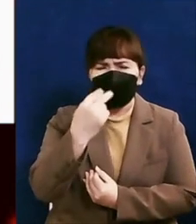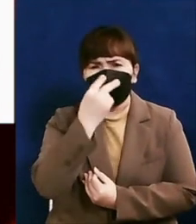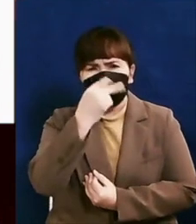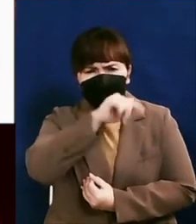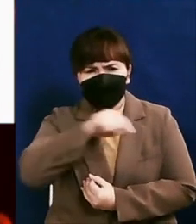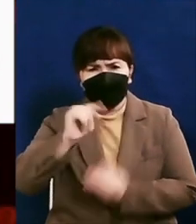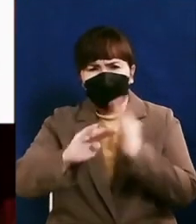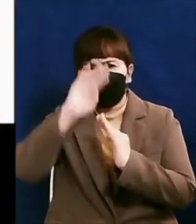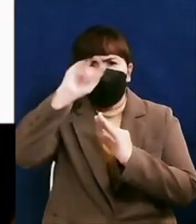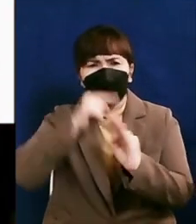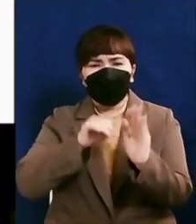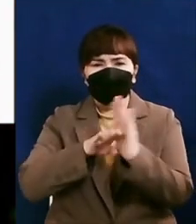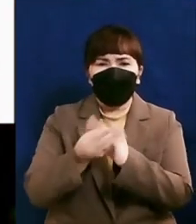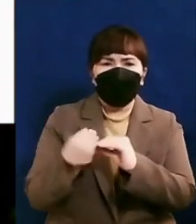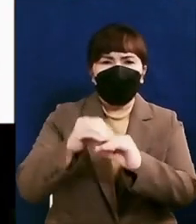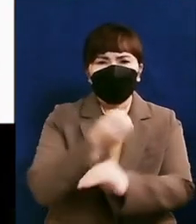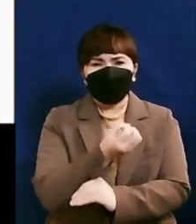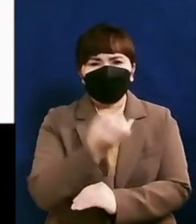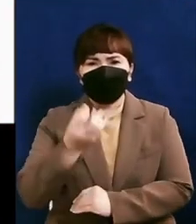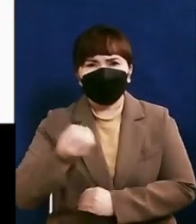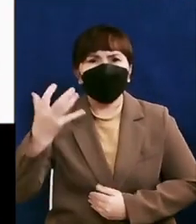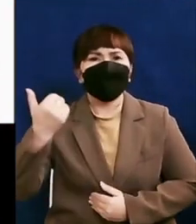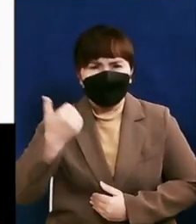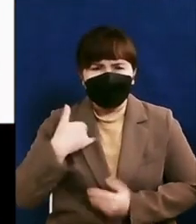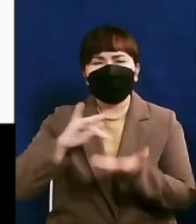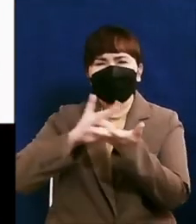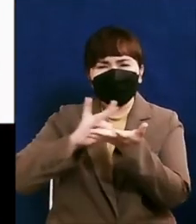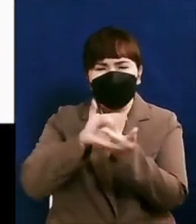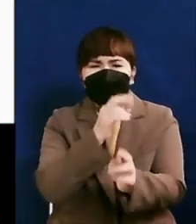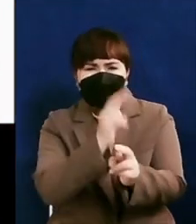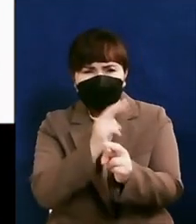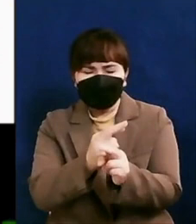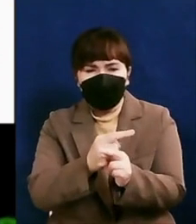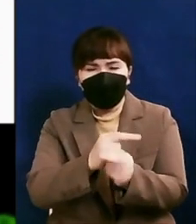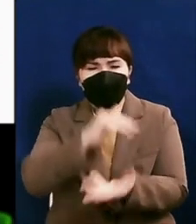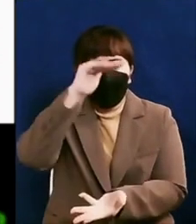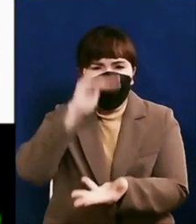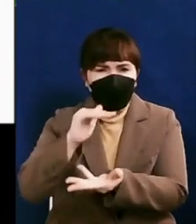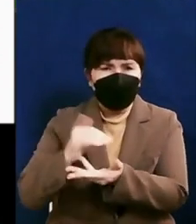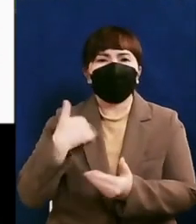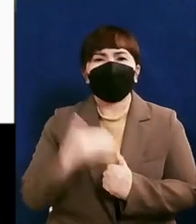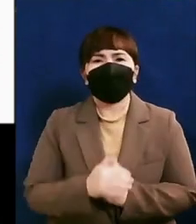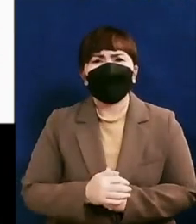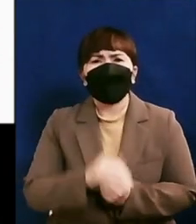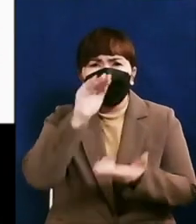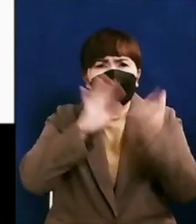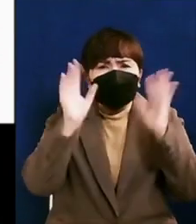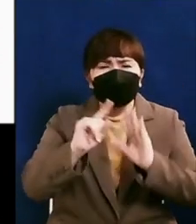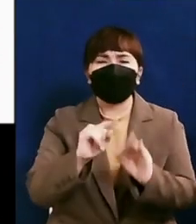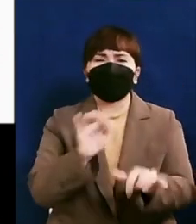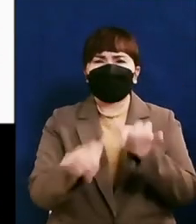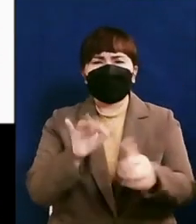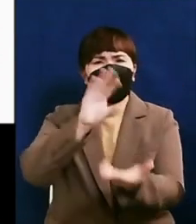ยสูงขึ้นนะครับแล้วก็มีการใช้ยานะครับแล้วก็ไม่ได้คีย์นะครับในข้อมูล